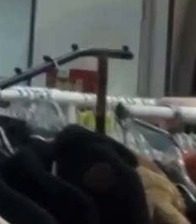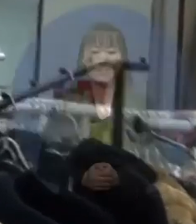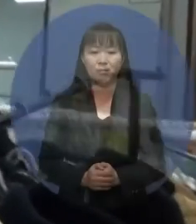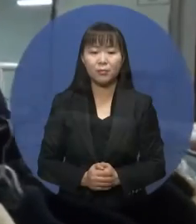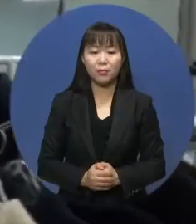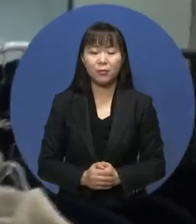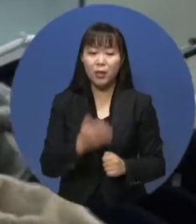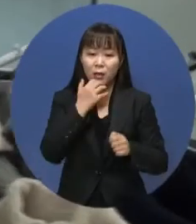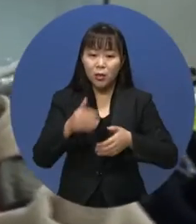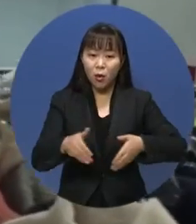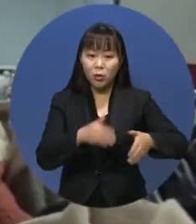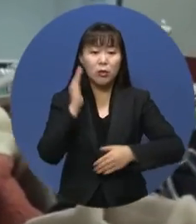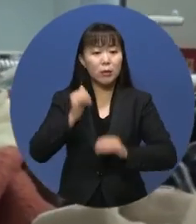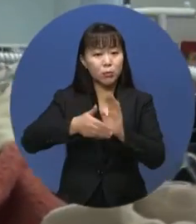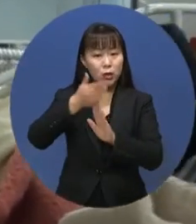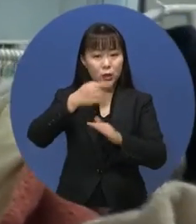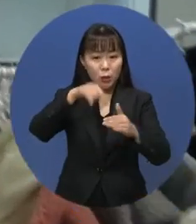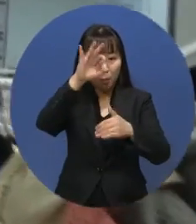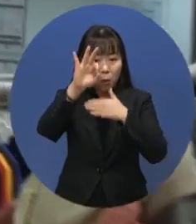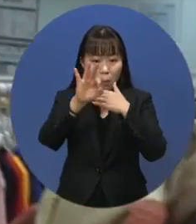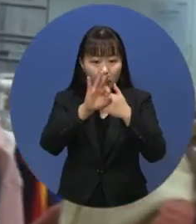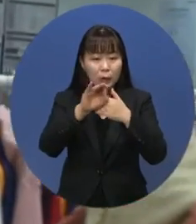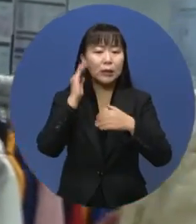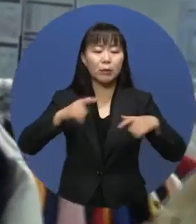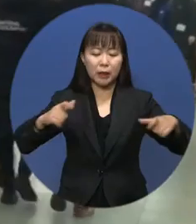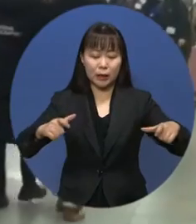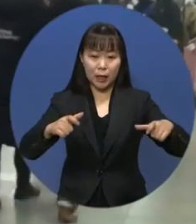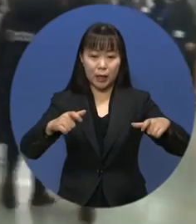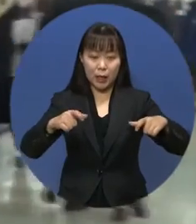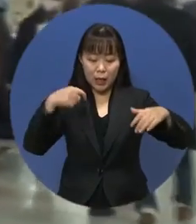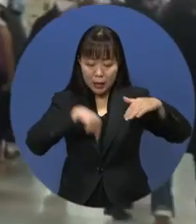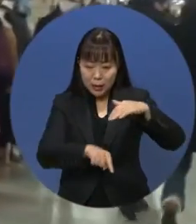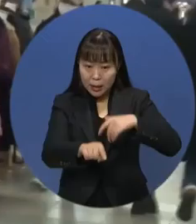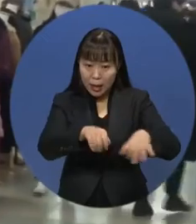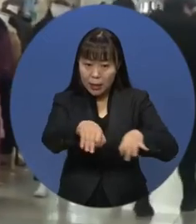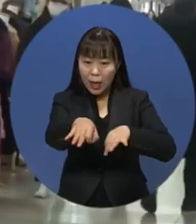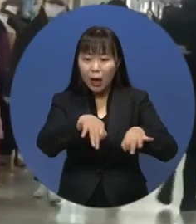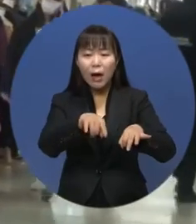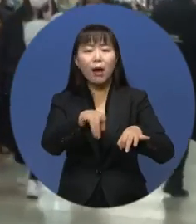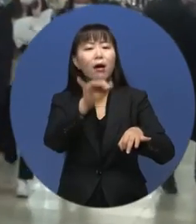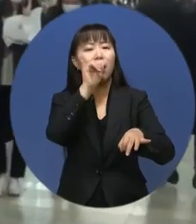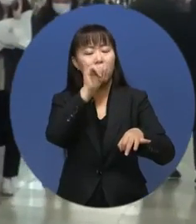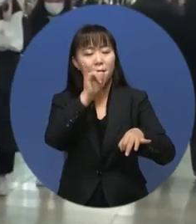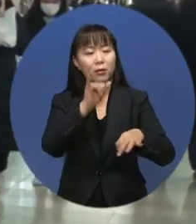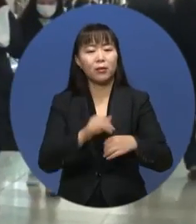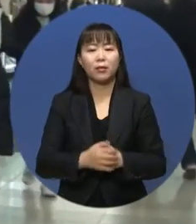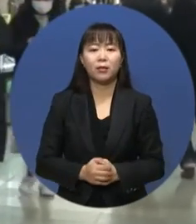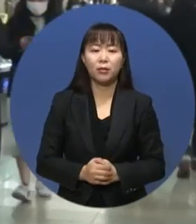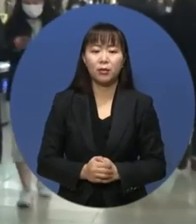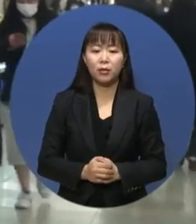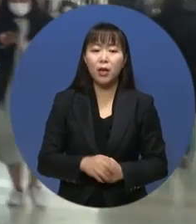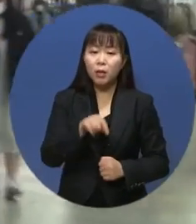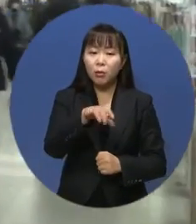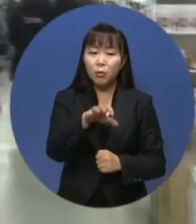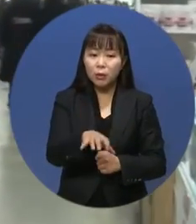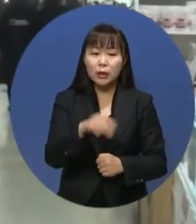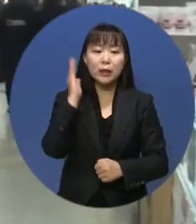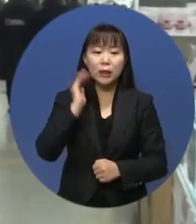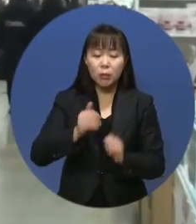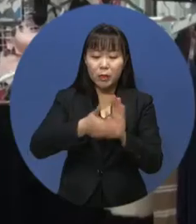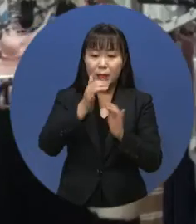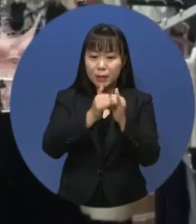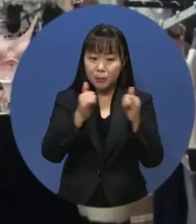경기도 의정부시 중심에는 의정부역 지하상가라는 큰 상권이 구성되어 있습니다. 이곳은